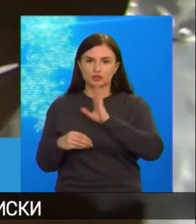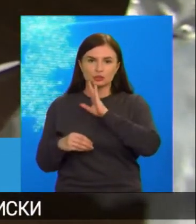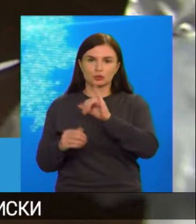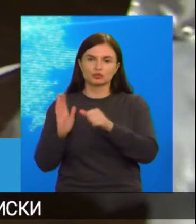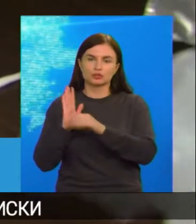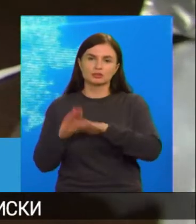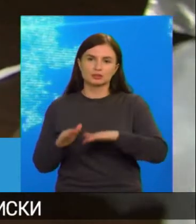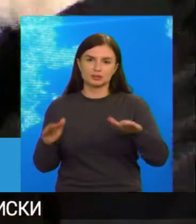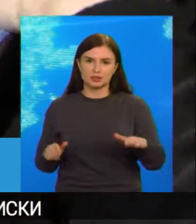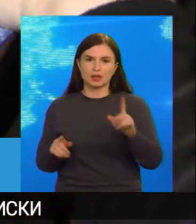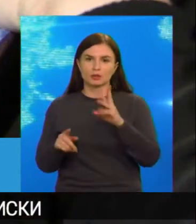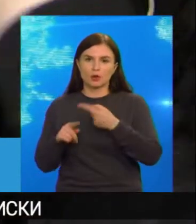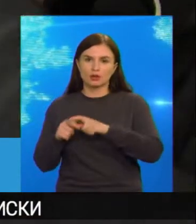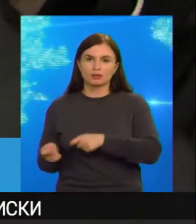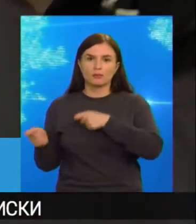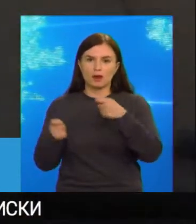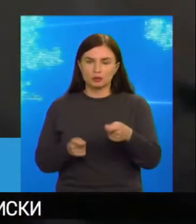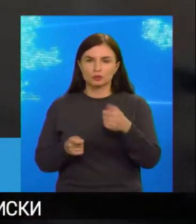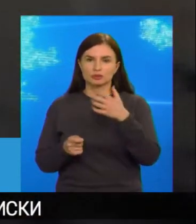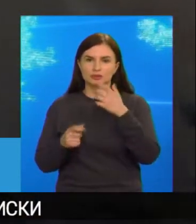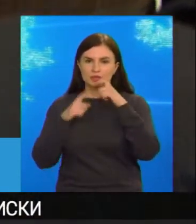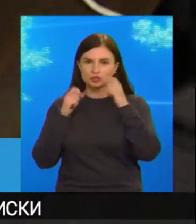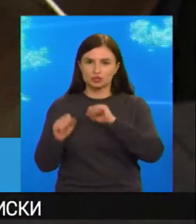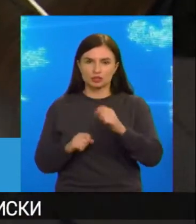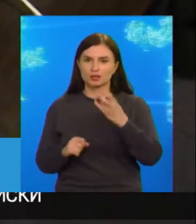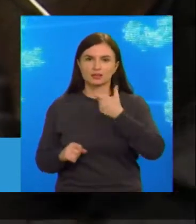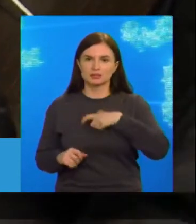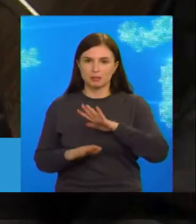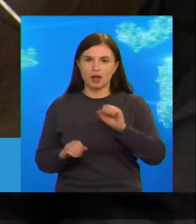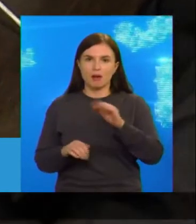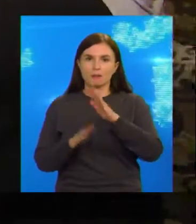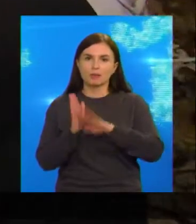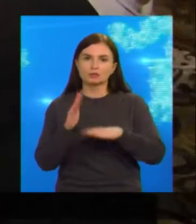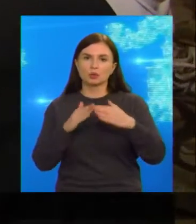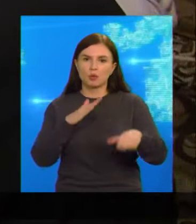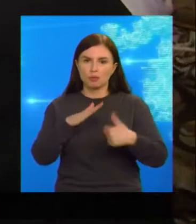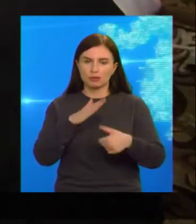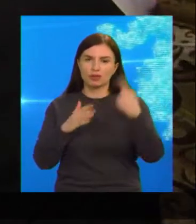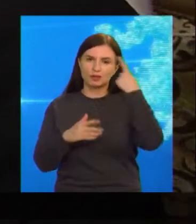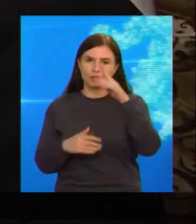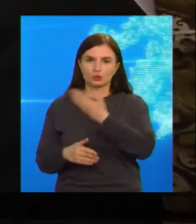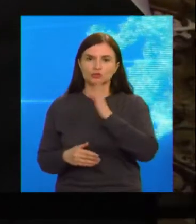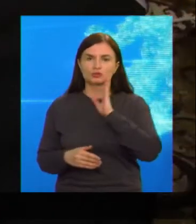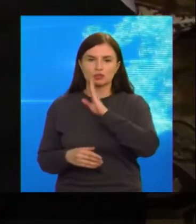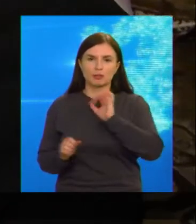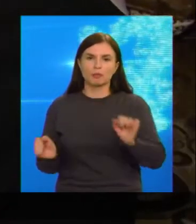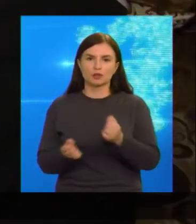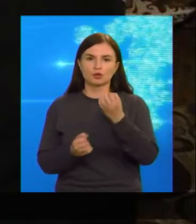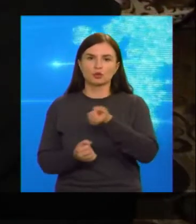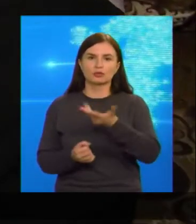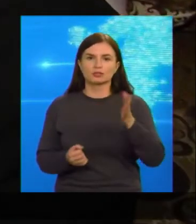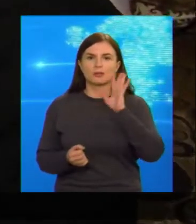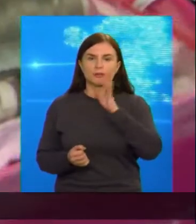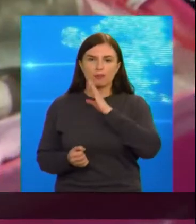Однако эту партию средств защиты Татьяна делает не для себя, а для бездомных. Идею женщины поддержали еще несколько десятков мам по